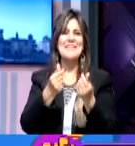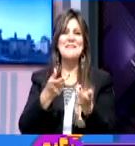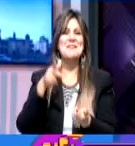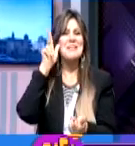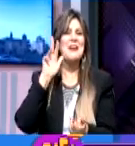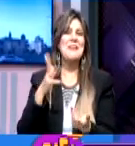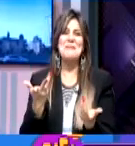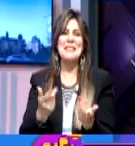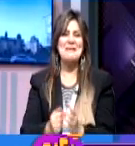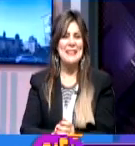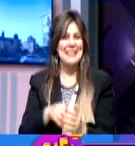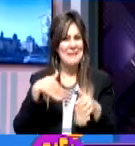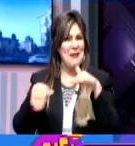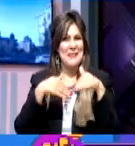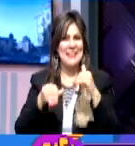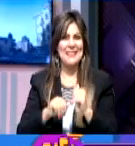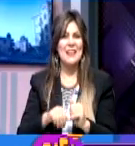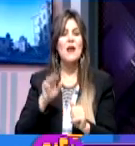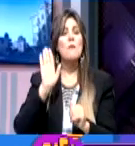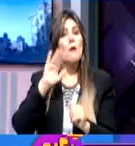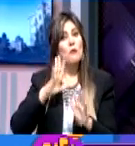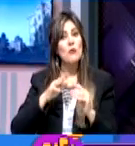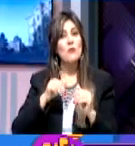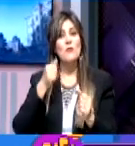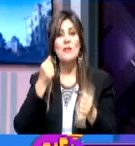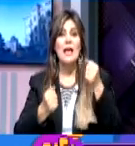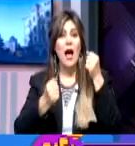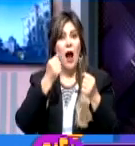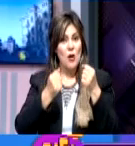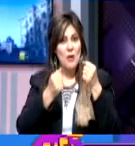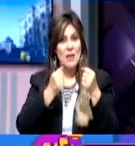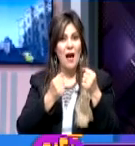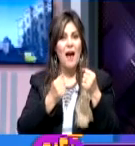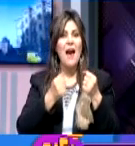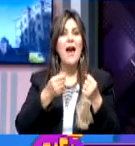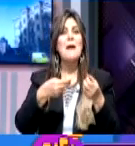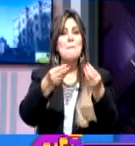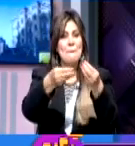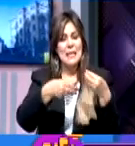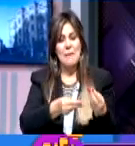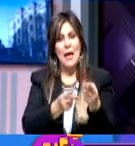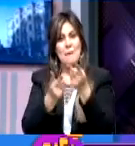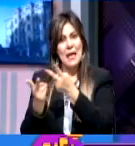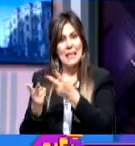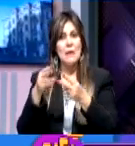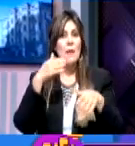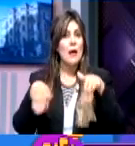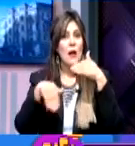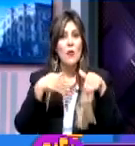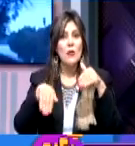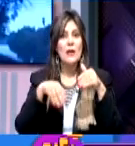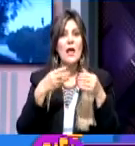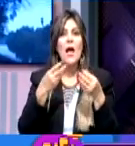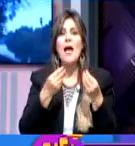اصلا يعني المفروض ان في سياره مع فيها جمارك وضرايب، دي من بيقدم عليها في المجالس